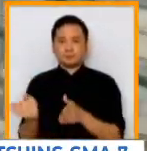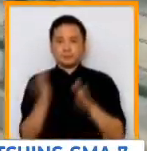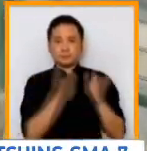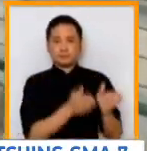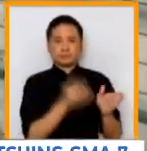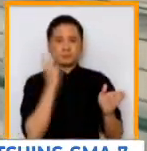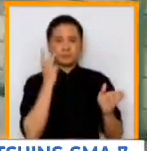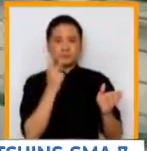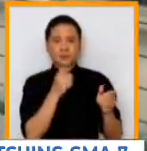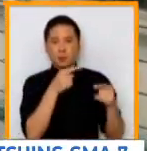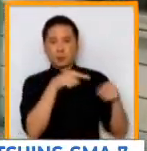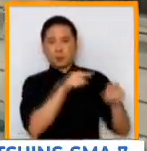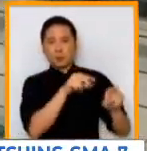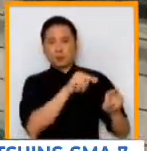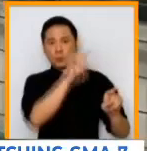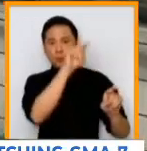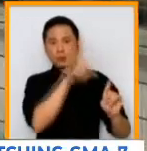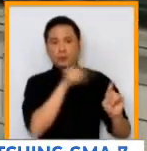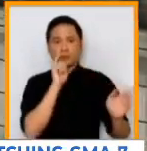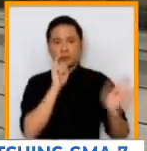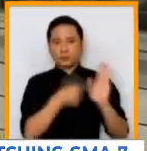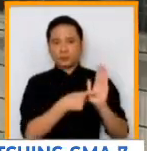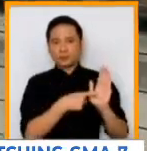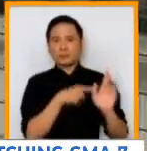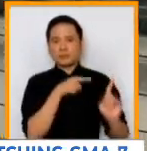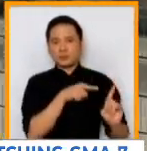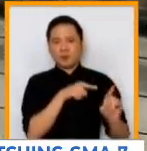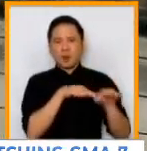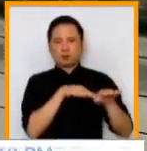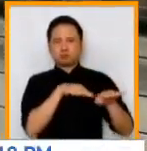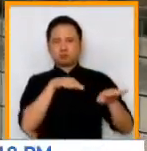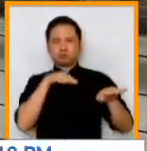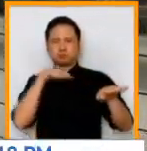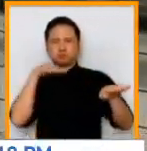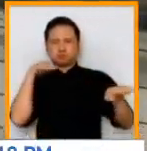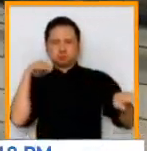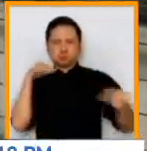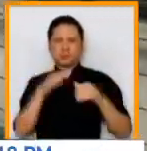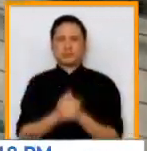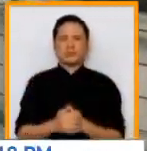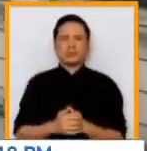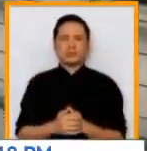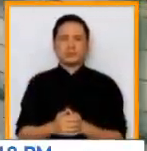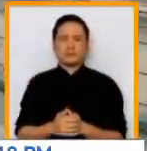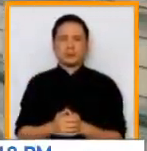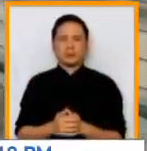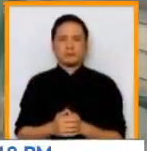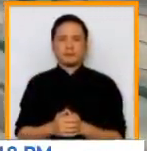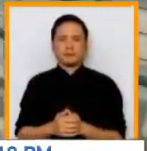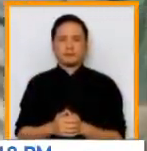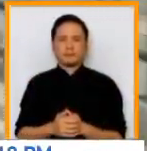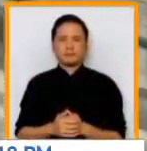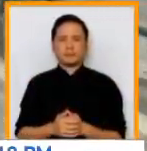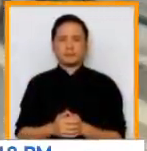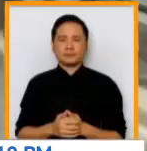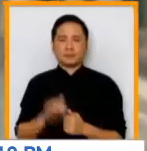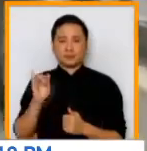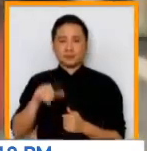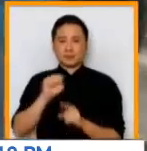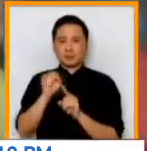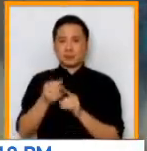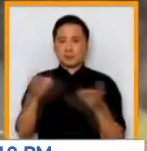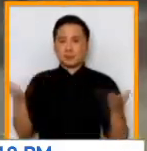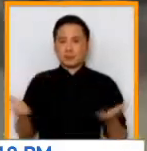northbound lane, kung mapapansin ninyo, tukod na ang traffic ngayong oras na ito. Yan muna ang sitwasyon mula rito sa